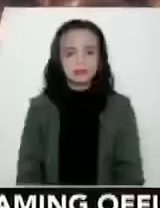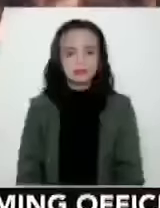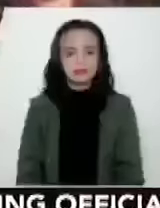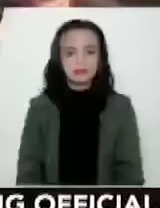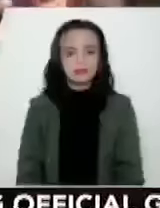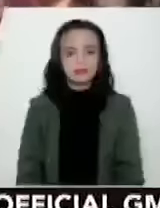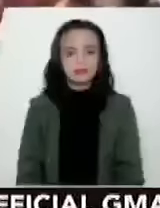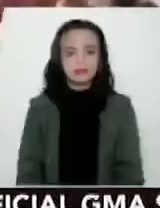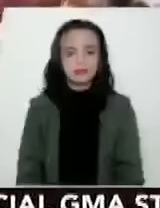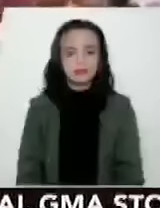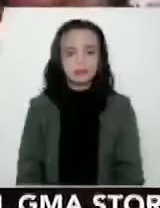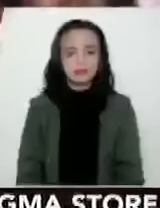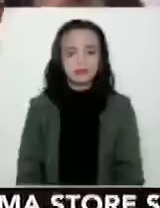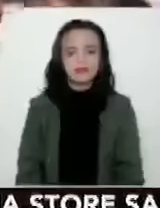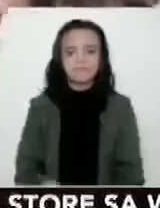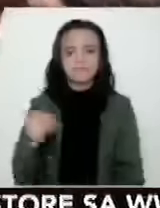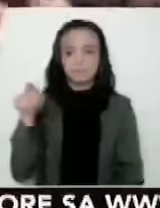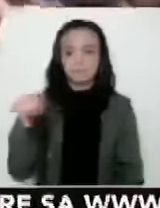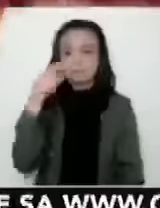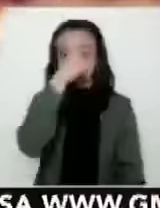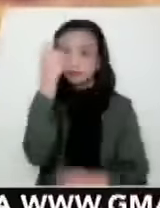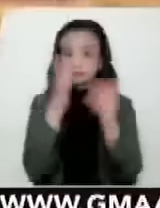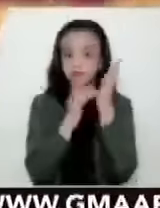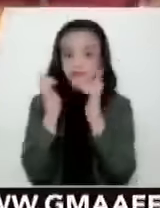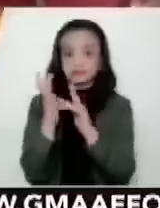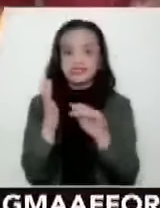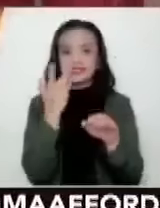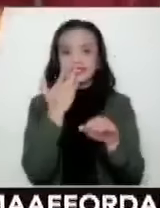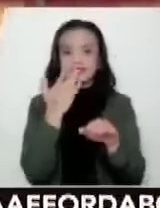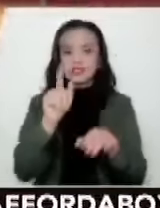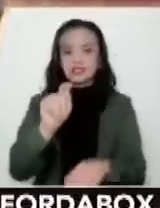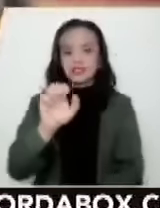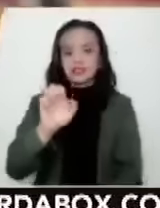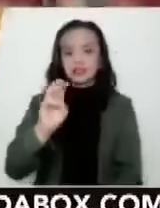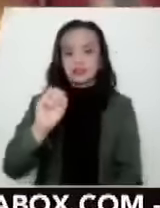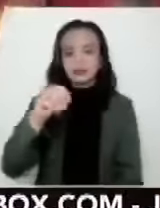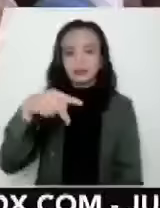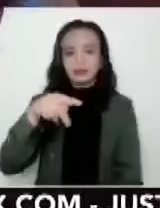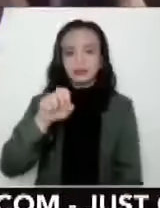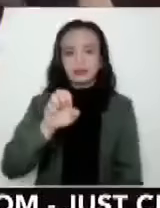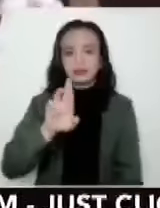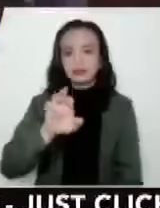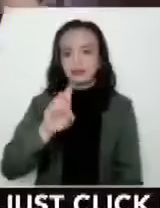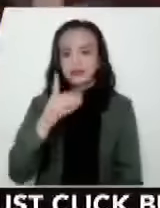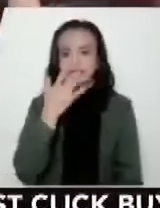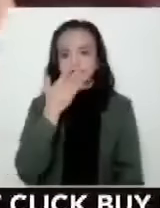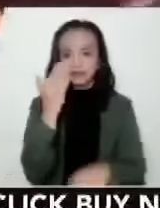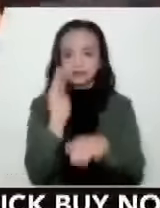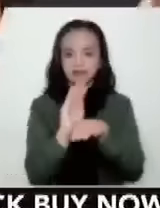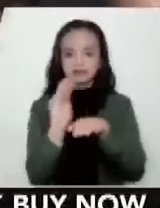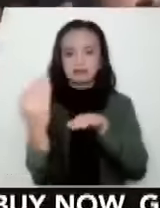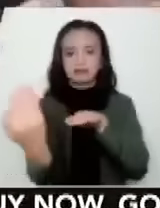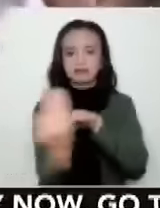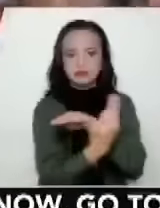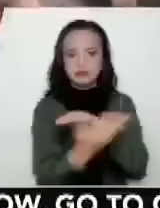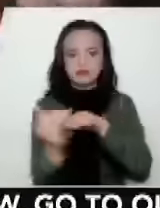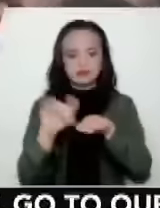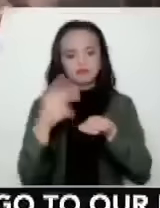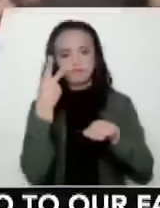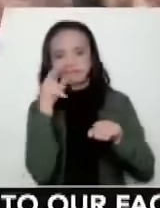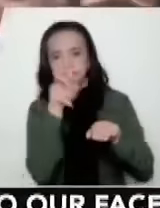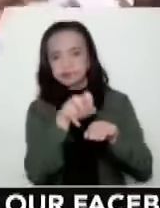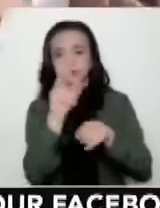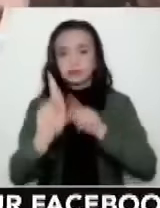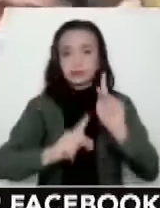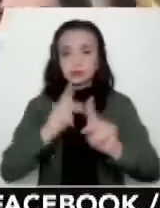Isang puong Nazarenong nakabalot sa tempered glass na nakapatong sa bagong andas. Yan ang nasilayan ng mga debotong naghihintay